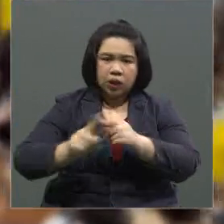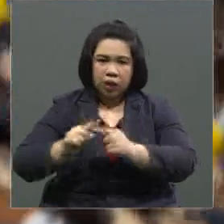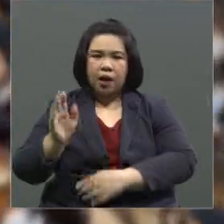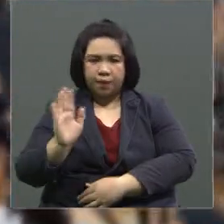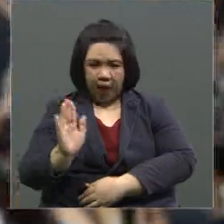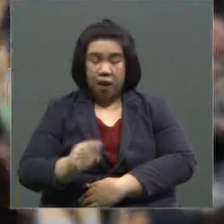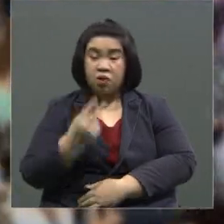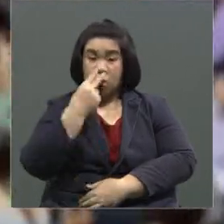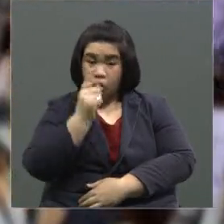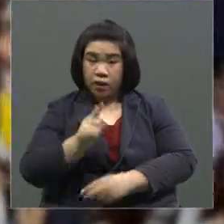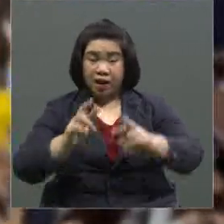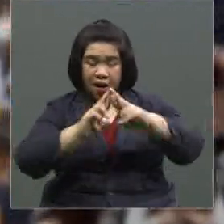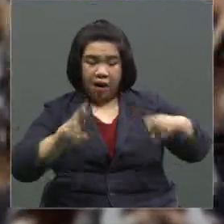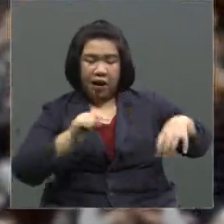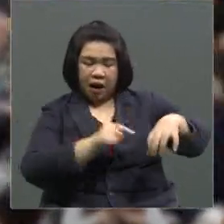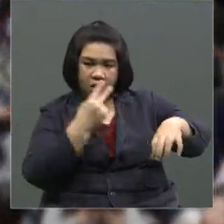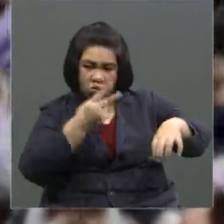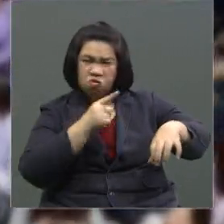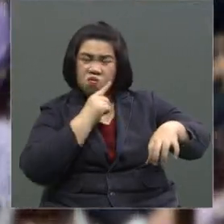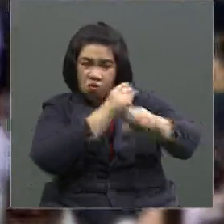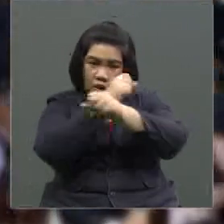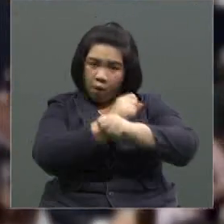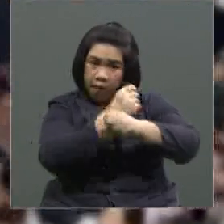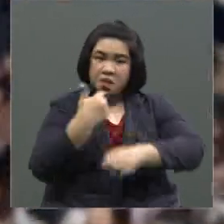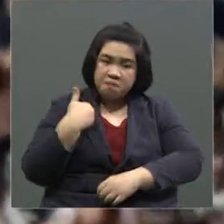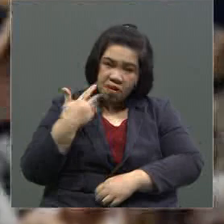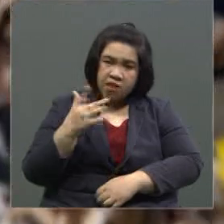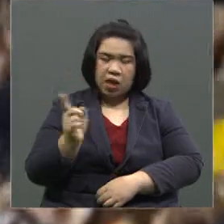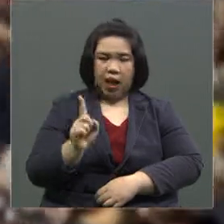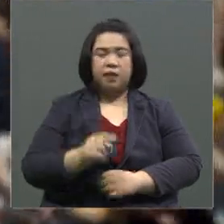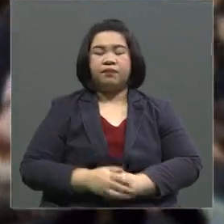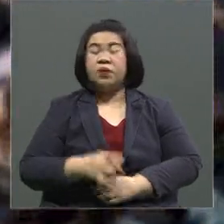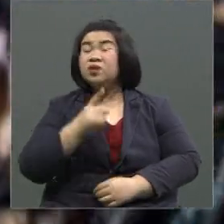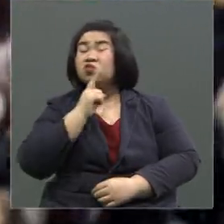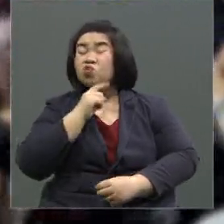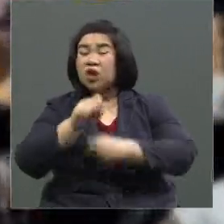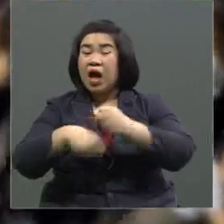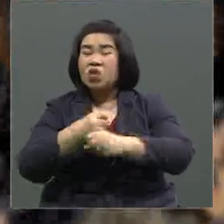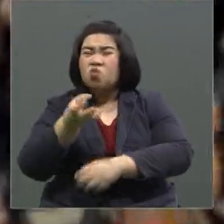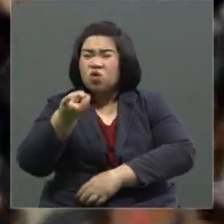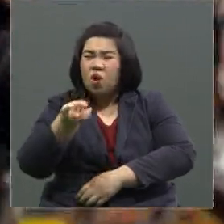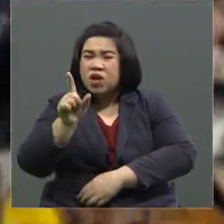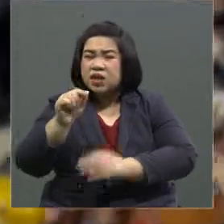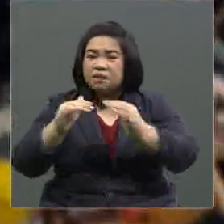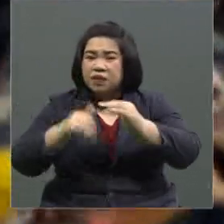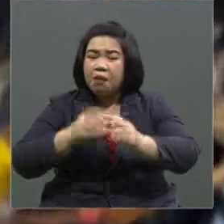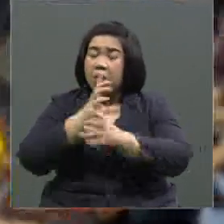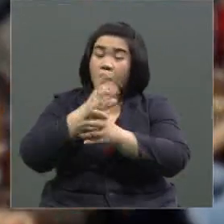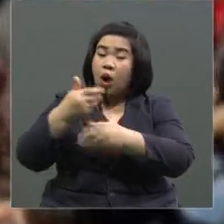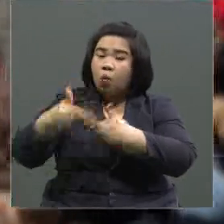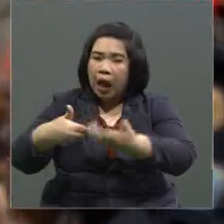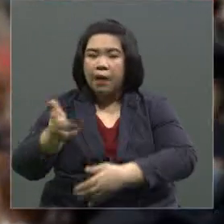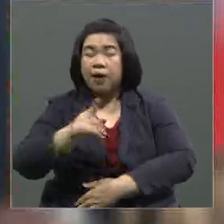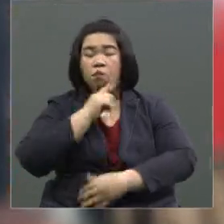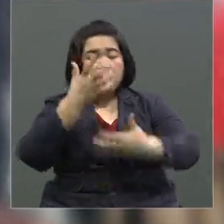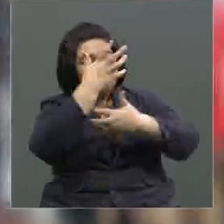หตุไฟไหม้หรือระเบิดห้ามขายสุรากับเด็กอายุต่ำกว่า20ปีหรือว่าคนที่เมาจนครองสติไม่ได้ห้ามให้มียา